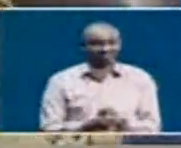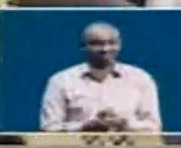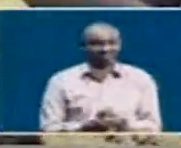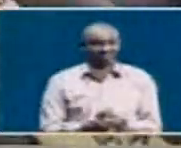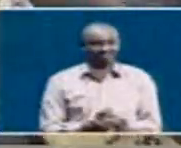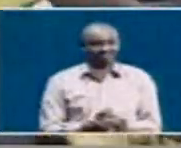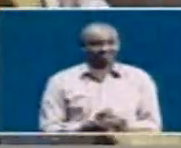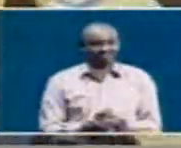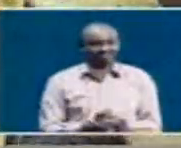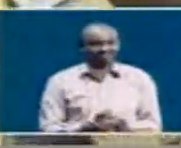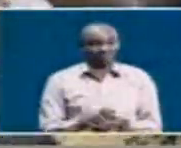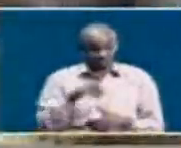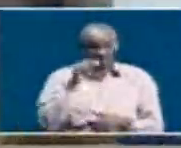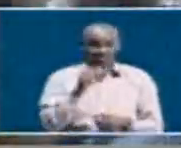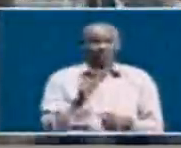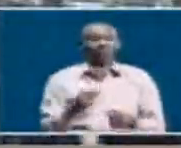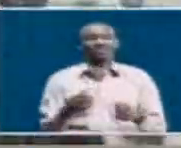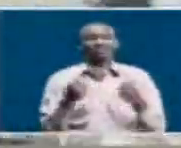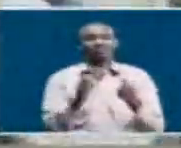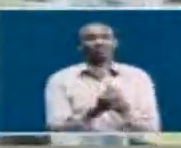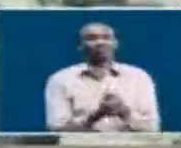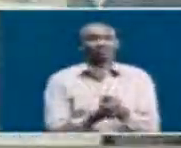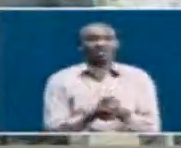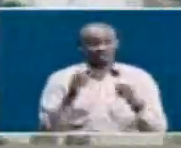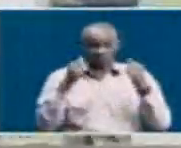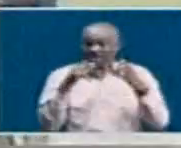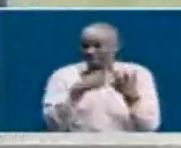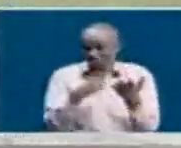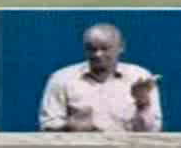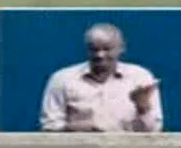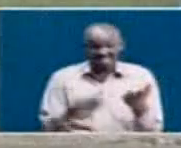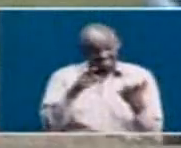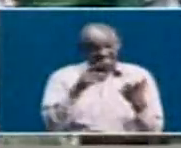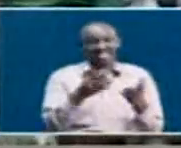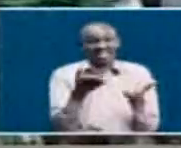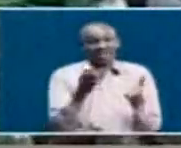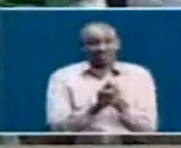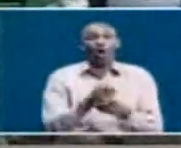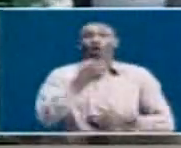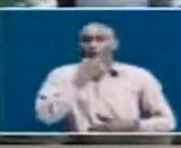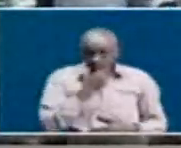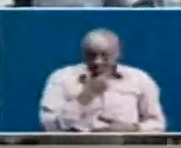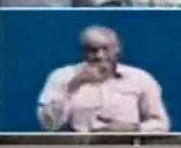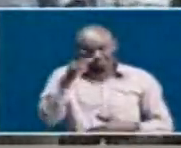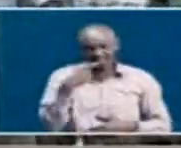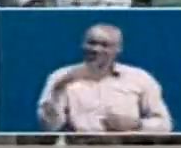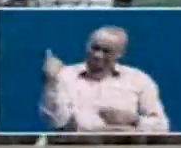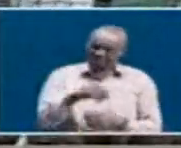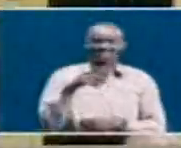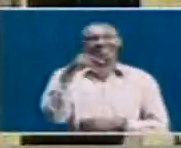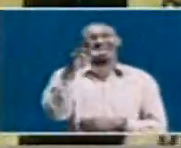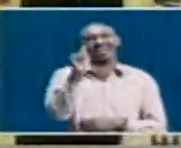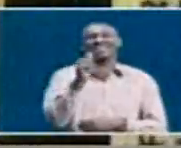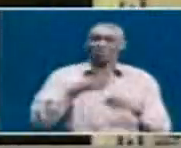We'll be looking to curry that splendid trophy as it's been. Michezoni, Gor Mahia ya wazima ushuru na